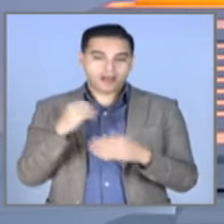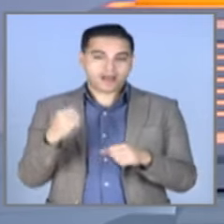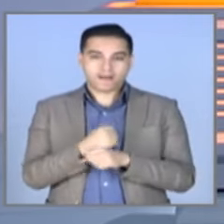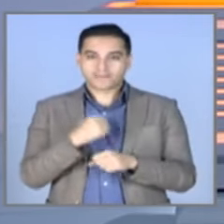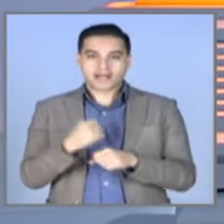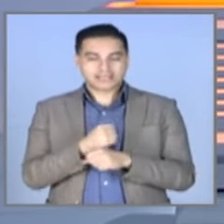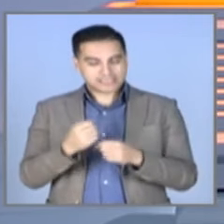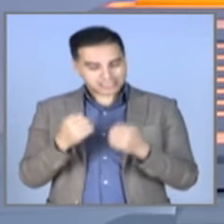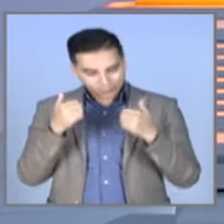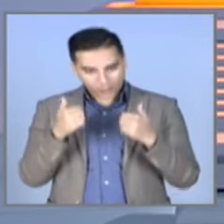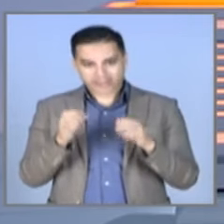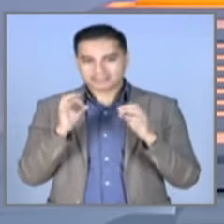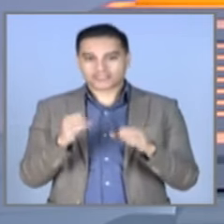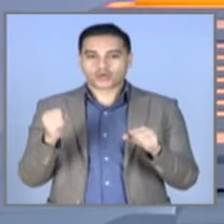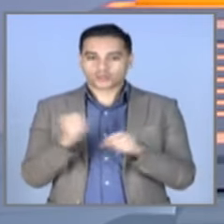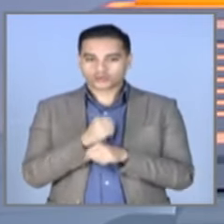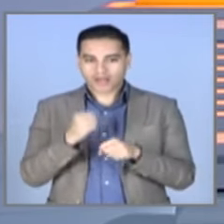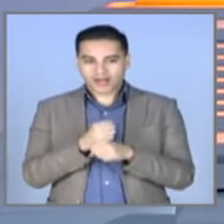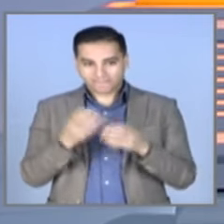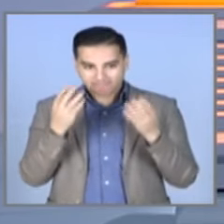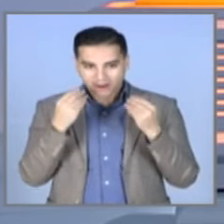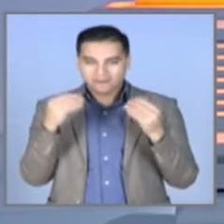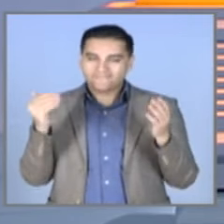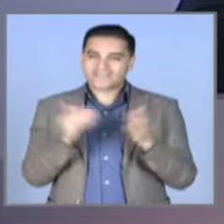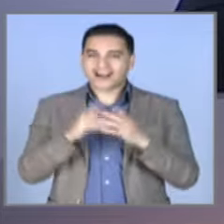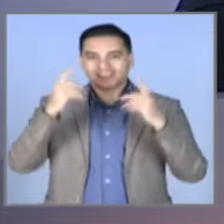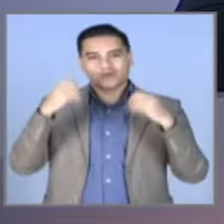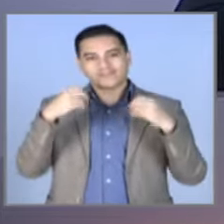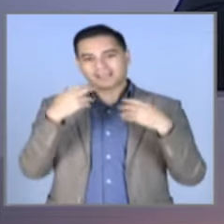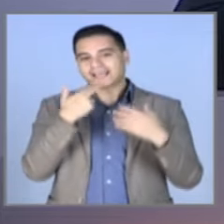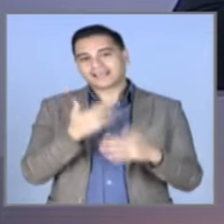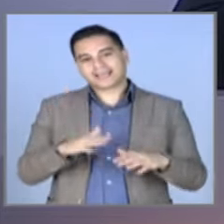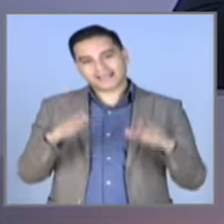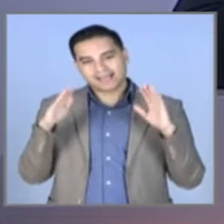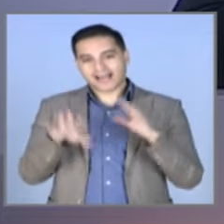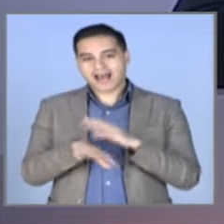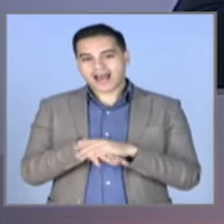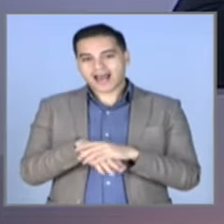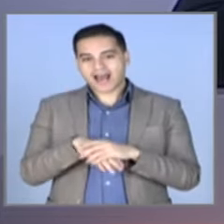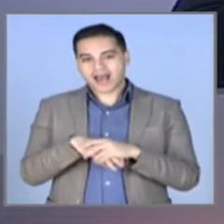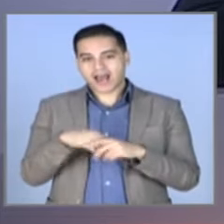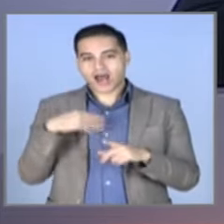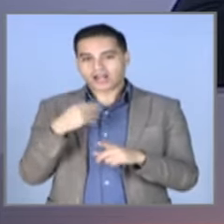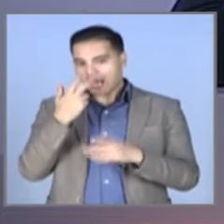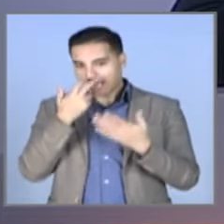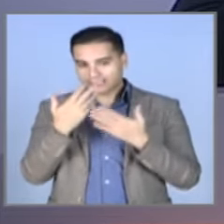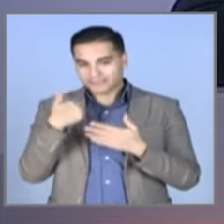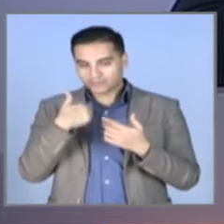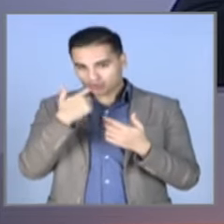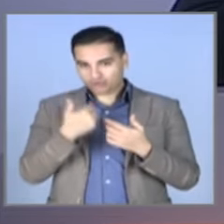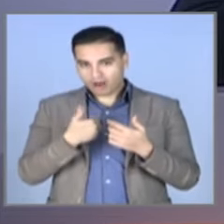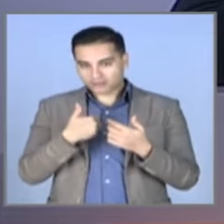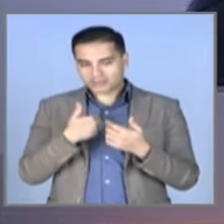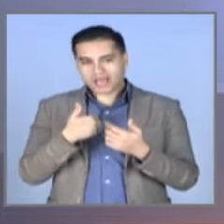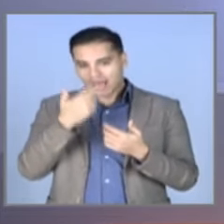جدا واشتغلنا كويس، وفي الاخر بقى توفيق ربنا سبحانه وتعالى ونعم بالله. وبعدين انا كان ليا رغبه بالنسبه لي شخصيا،